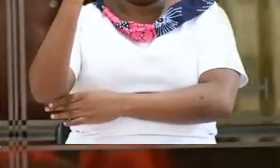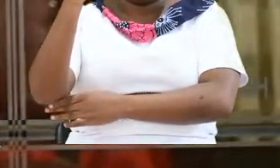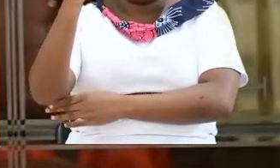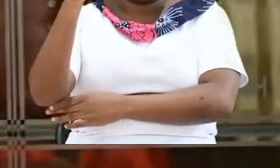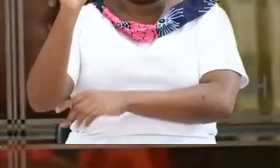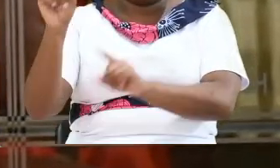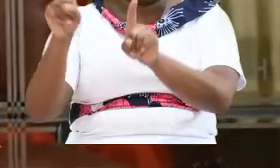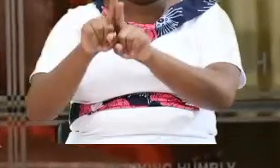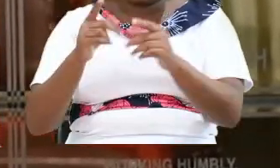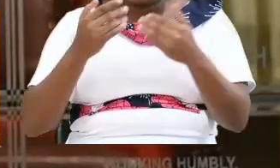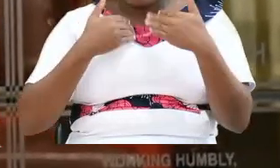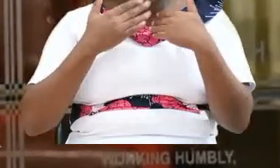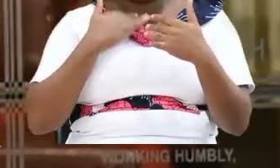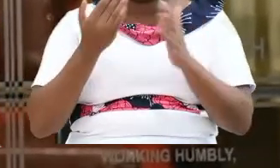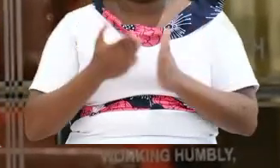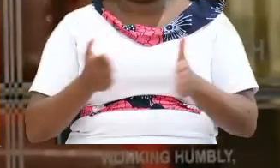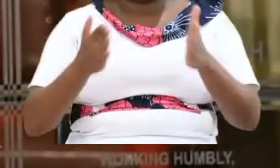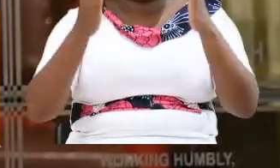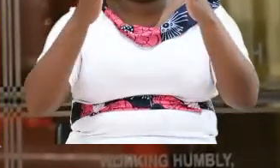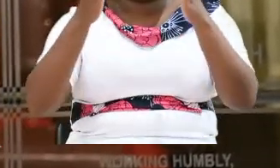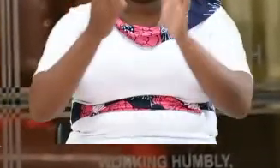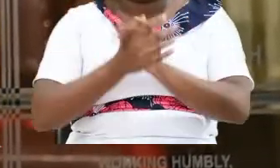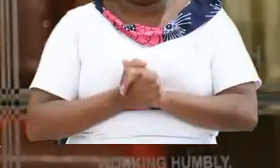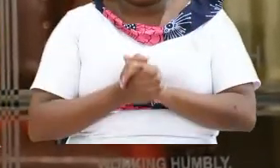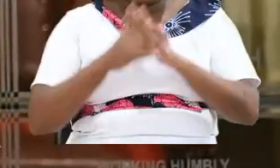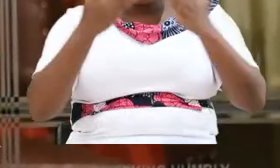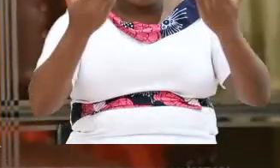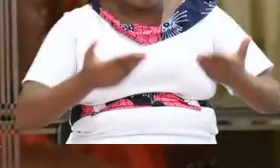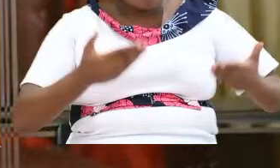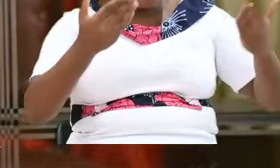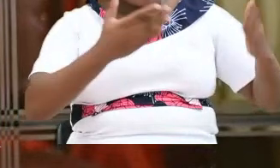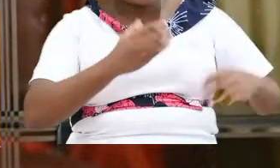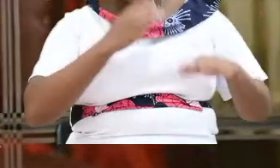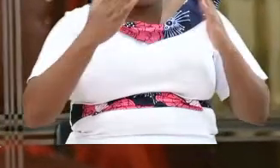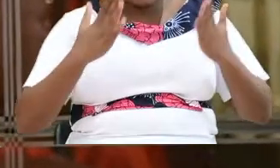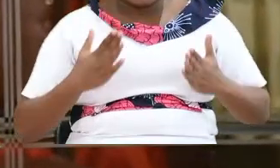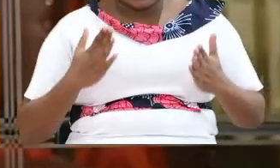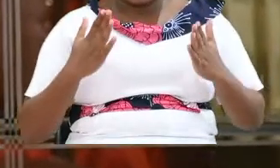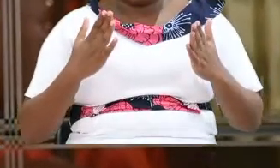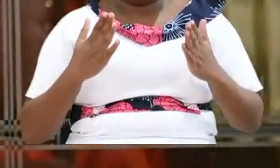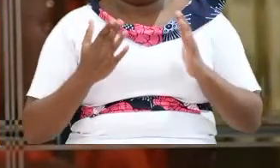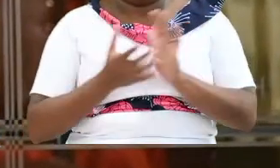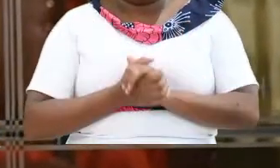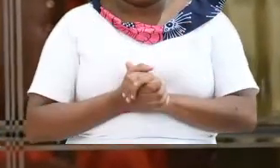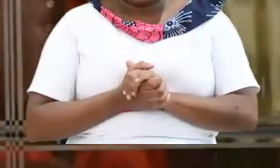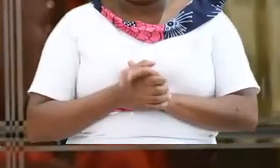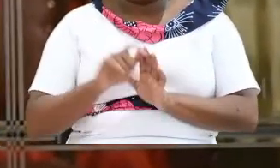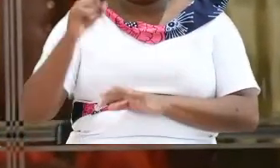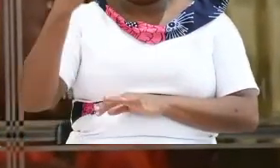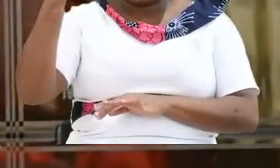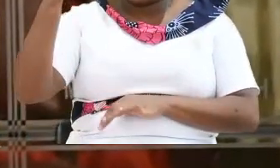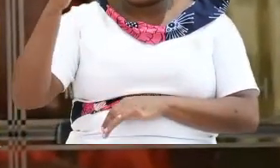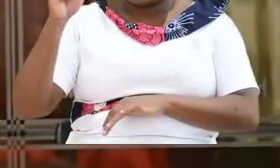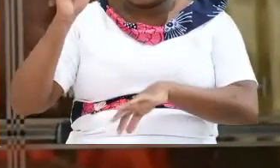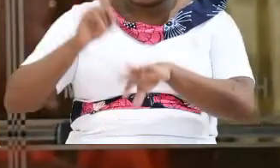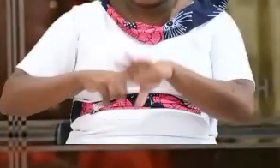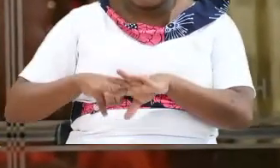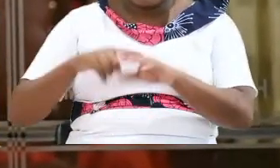Nataka kuchukua fursa hii kuwakaribisha wageni wetu. Kama ni mara yako ya kwanza kushiriki